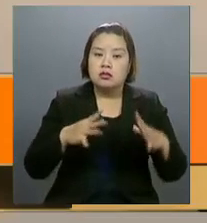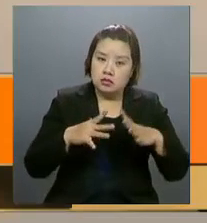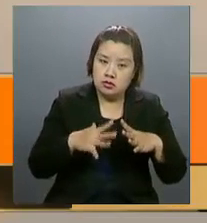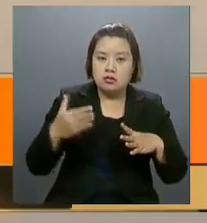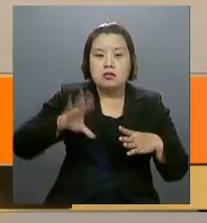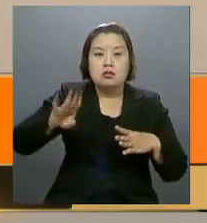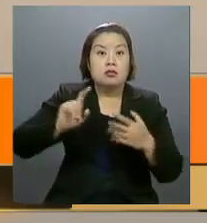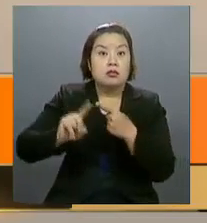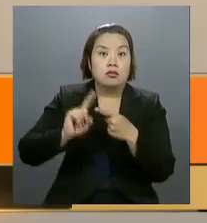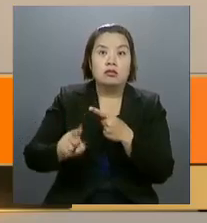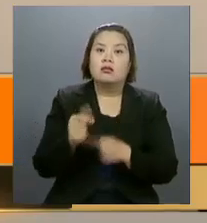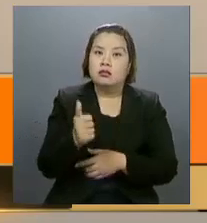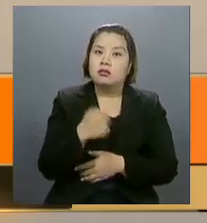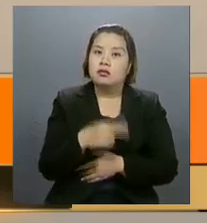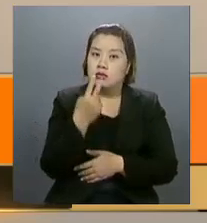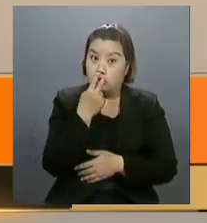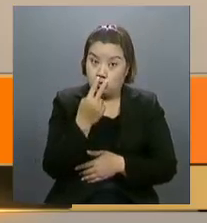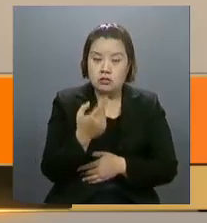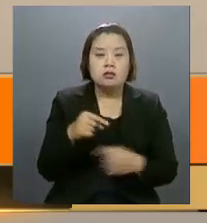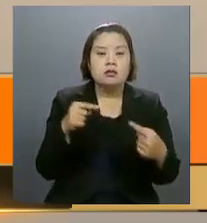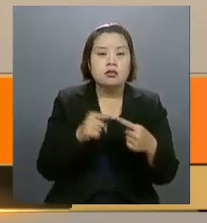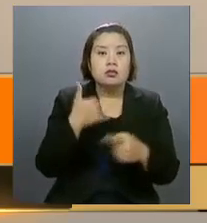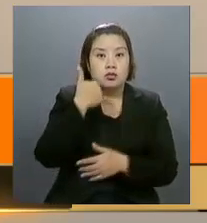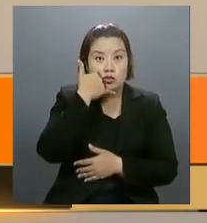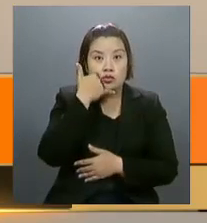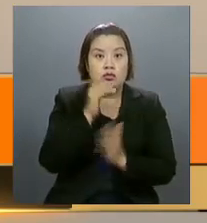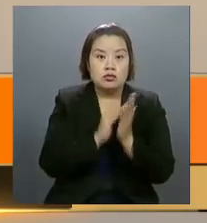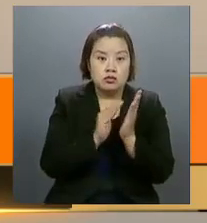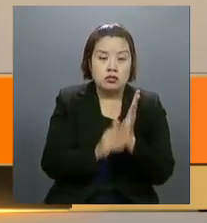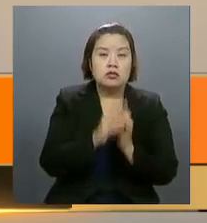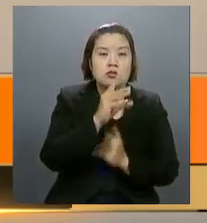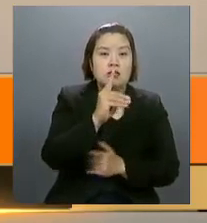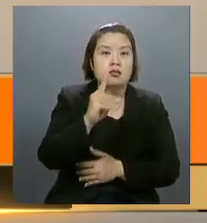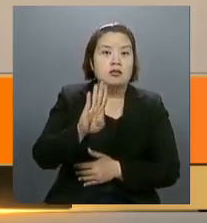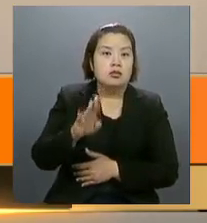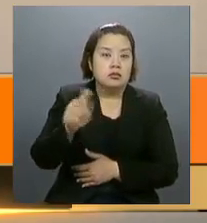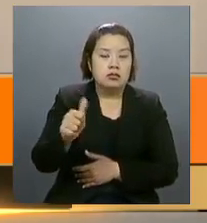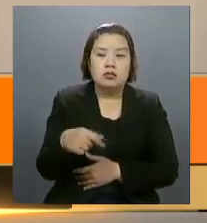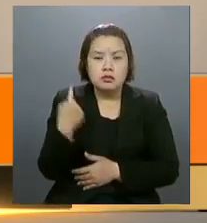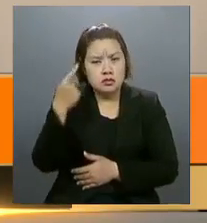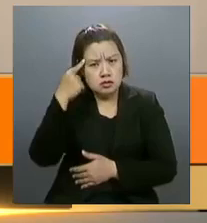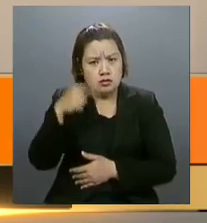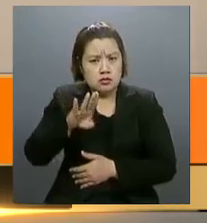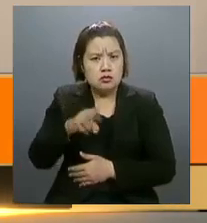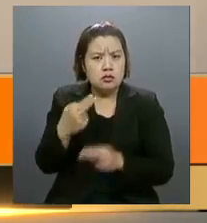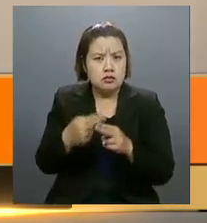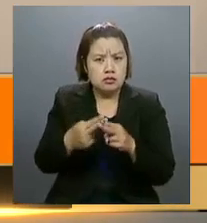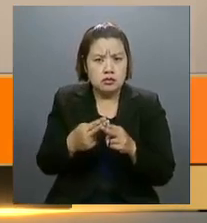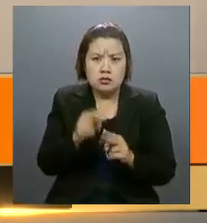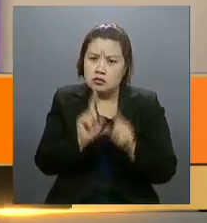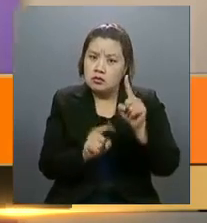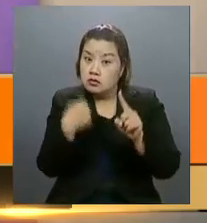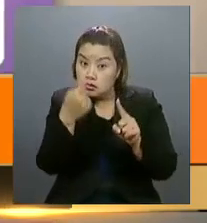อบผ่านแอปพลิเคชัน DBD e-service โดยใส่ชื่อนิติบุคคลที่ต้องการตรวจสอบก็ทราบได้ทันที